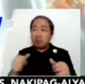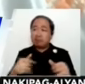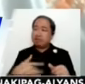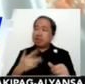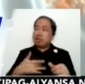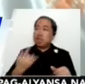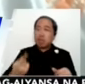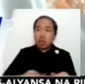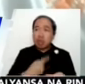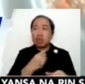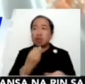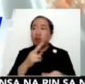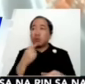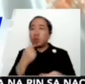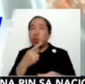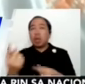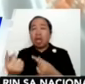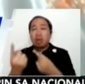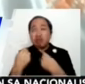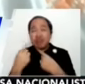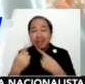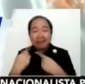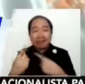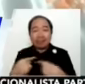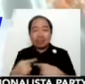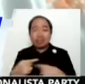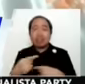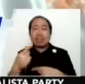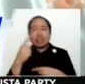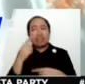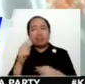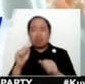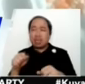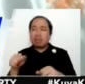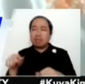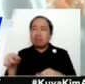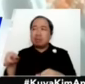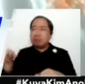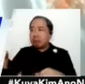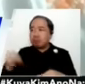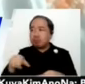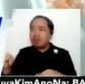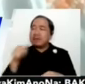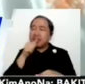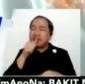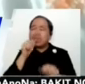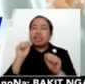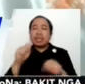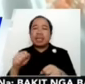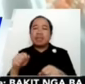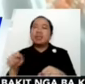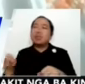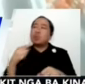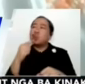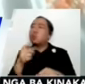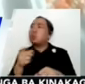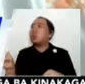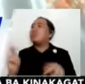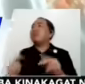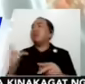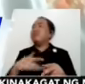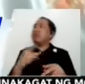nagre-react publicly and privately sa mga sinasabi ko, yan yung mga tao na natatamaan